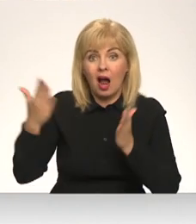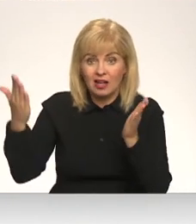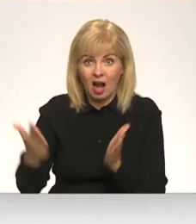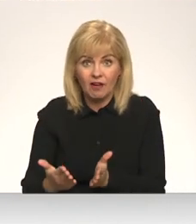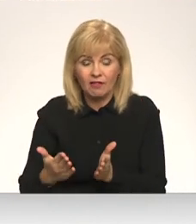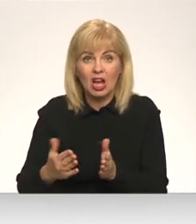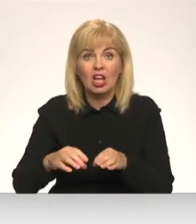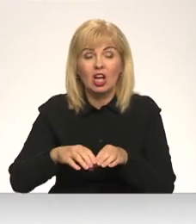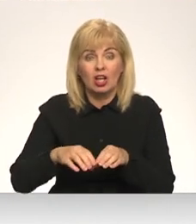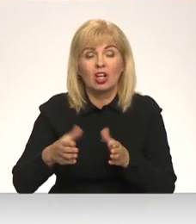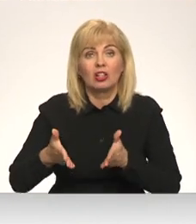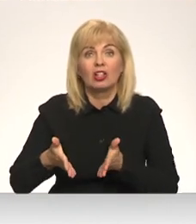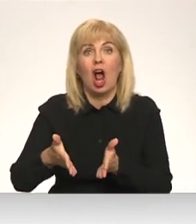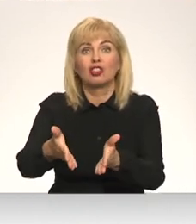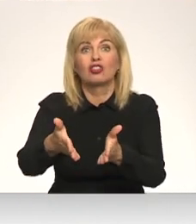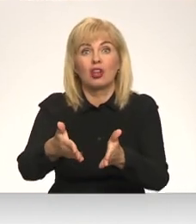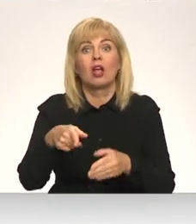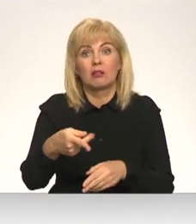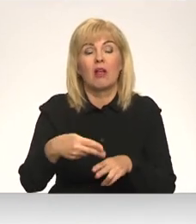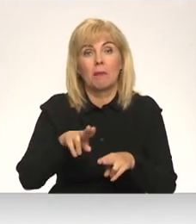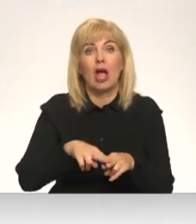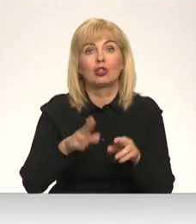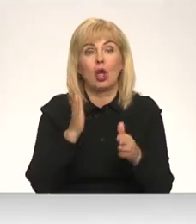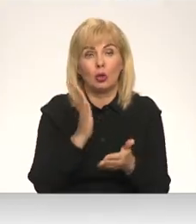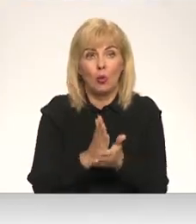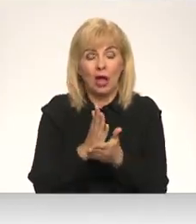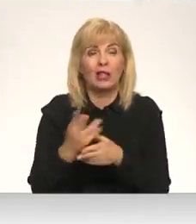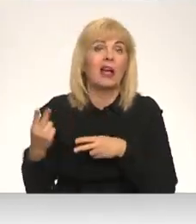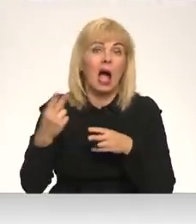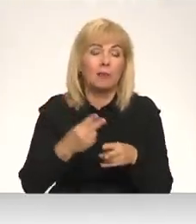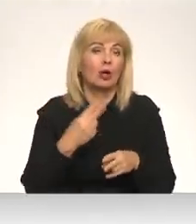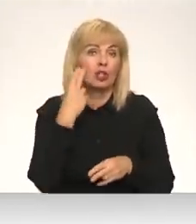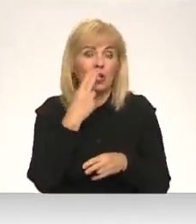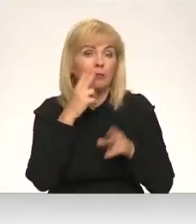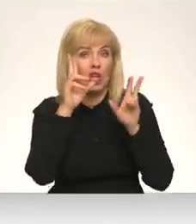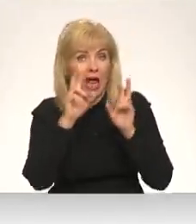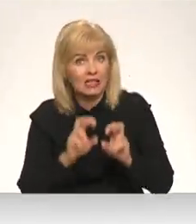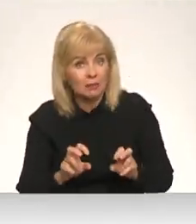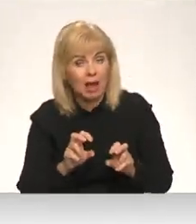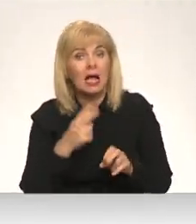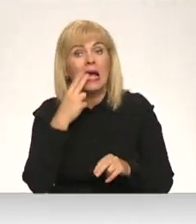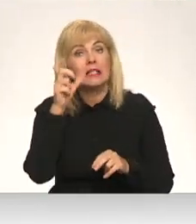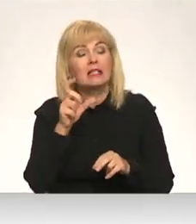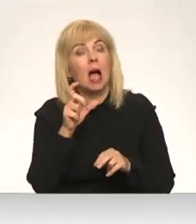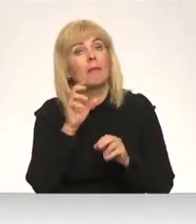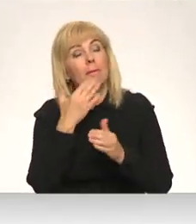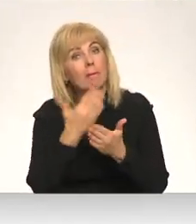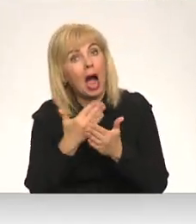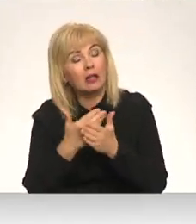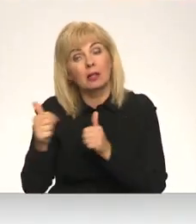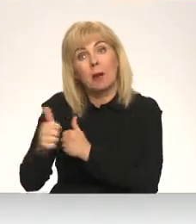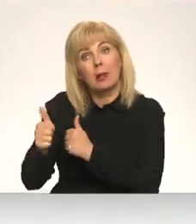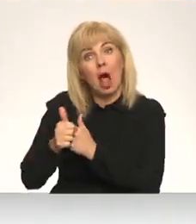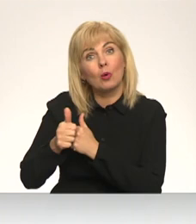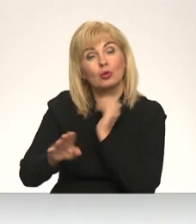tranšē. Un tā arī tas notika. Atbraukšie meža saimniecības ekspertei saimnieki rāda arī blakus esošās priedes,